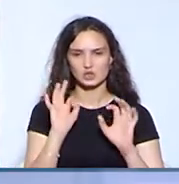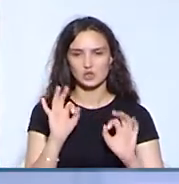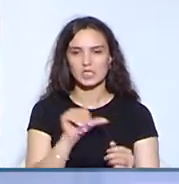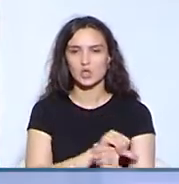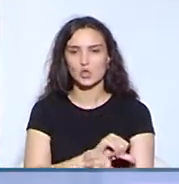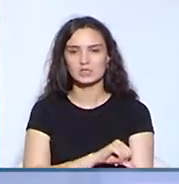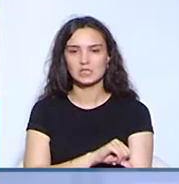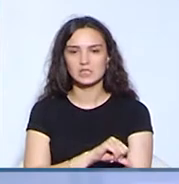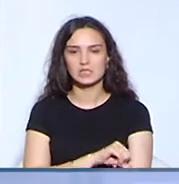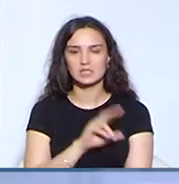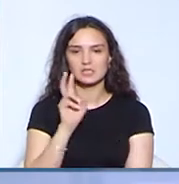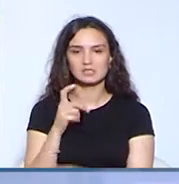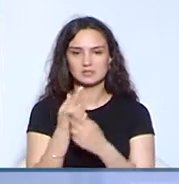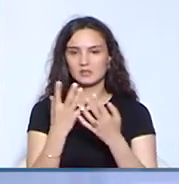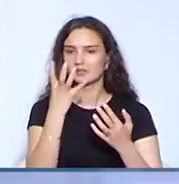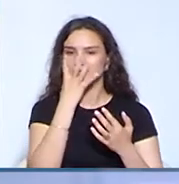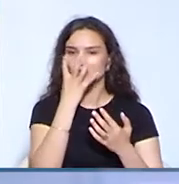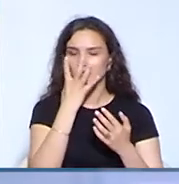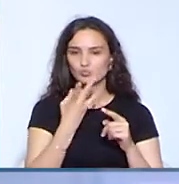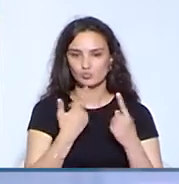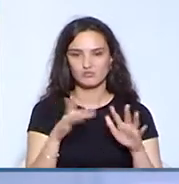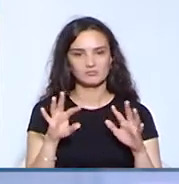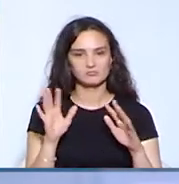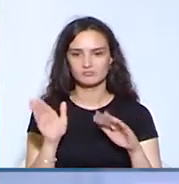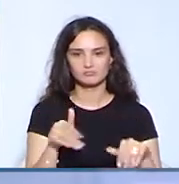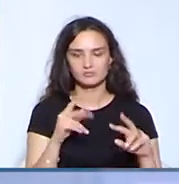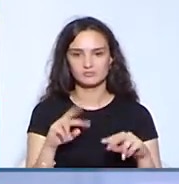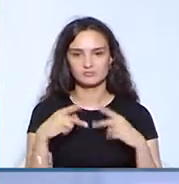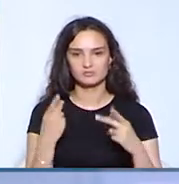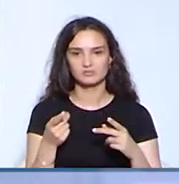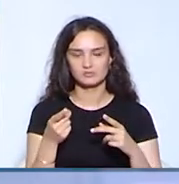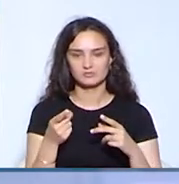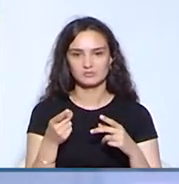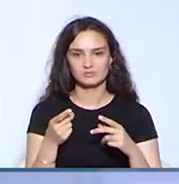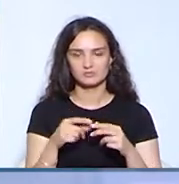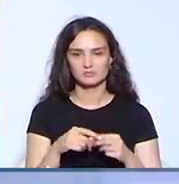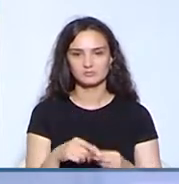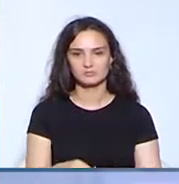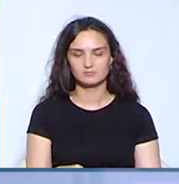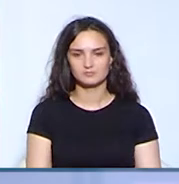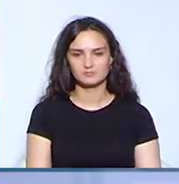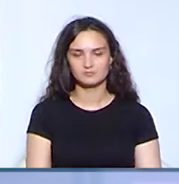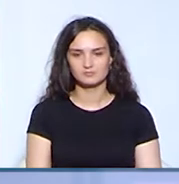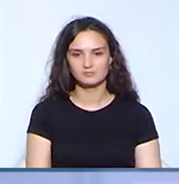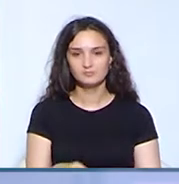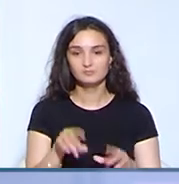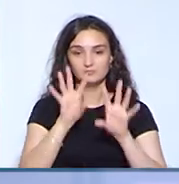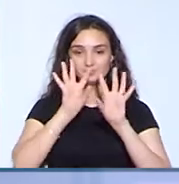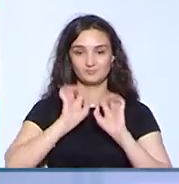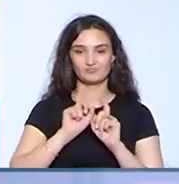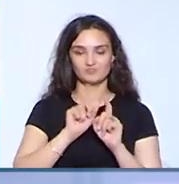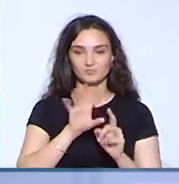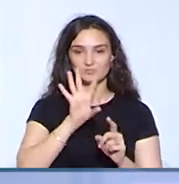ნარკოტიკული ინჰალაციური ნარკოზებიდან შემდეგ გადავიდნენ უკვე ინტრავენურად და ასე და ასე შემდეგ და შეწოვილი ეს